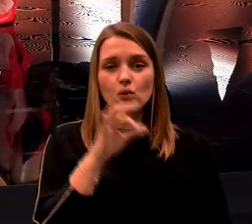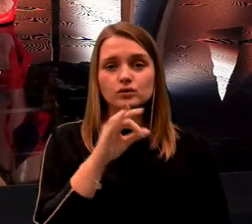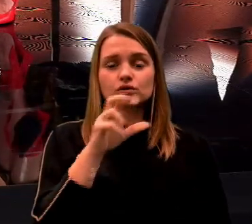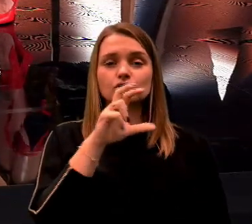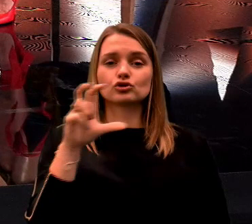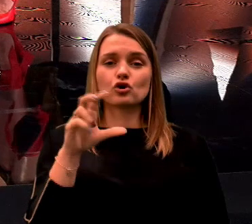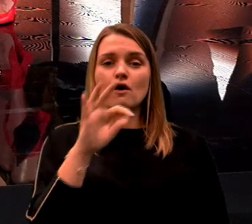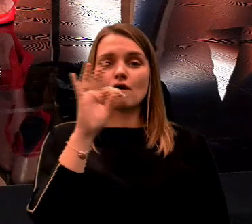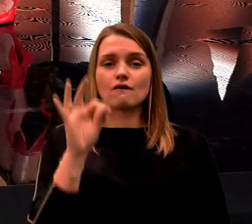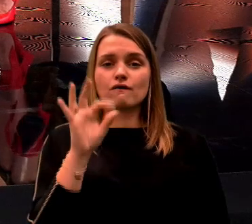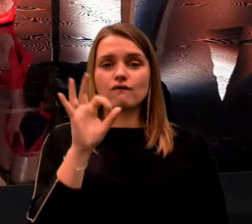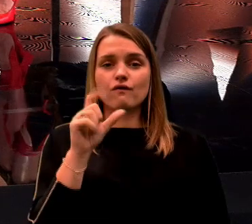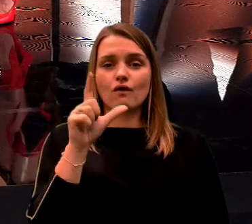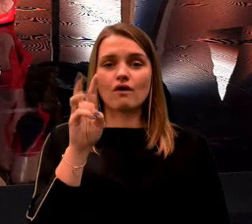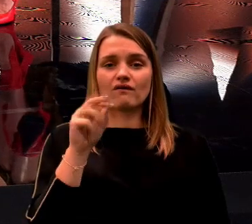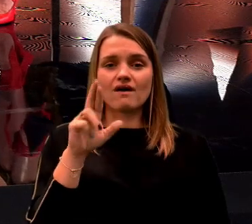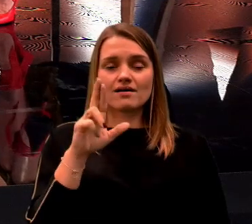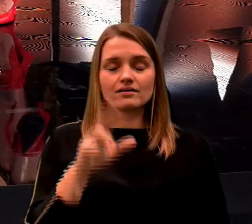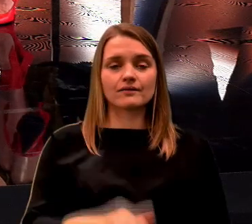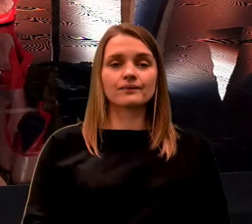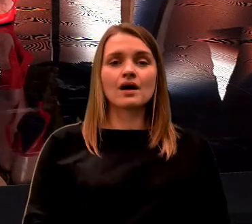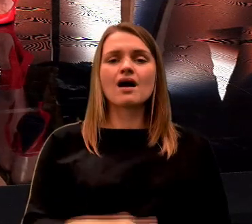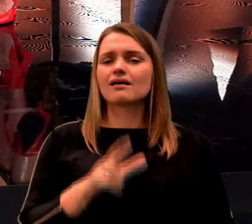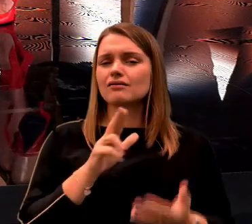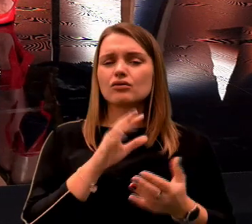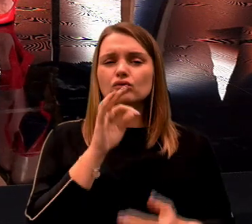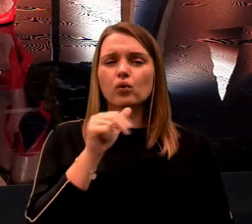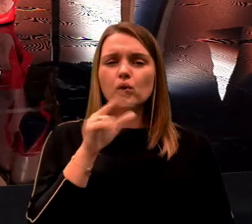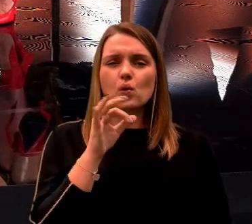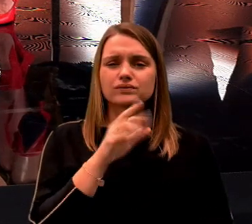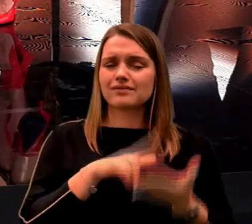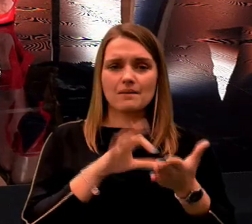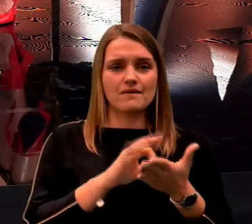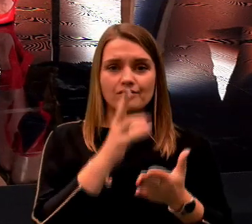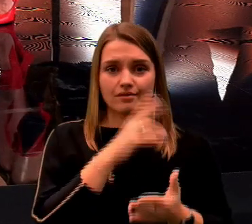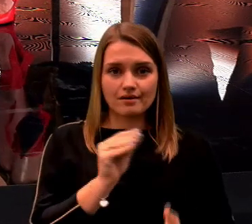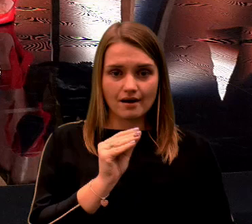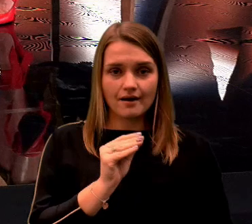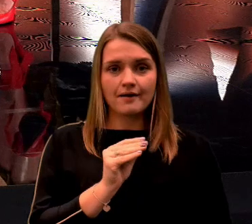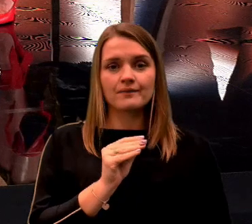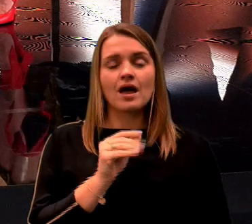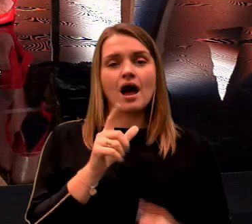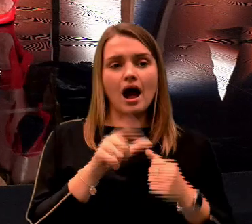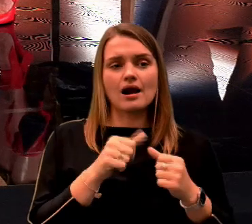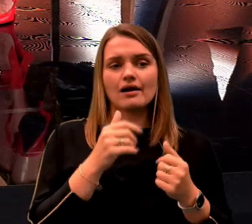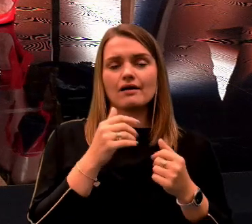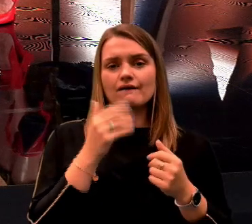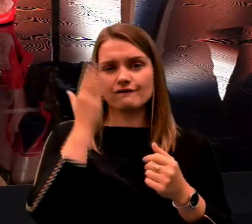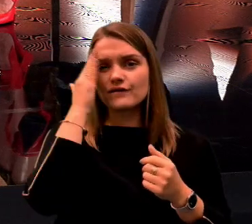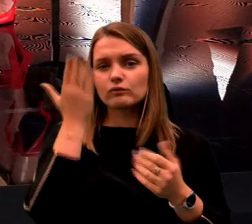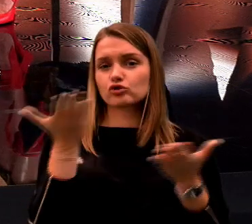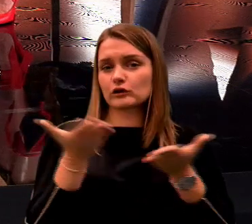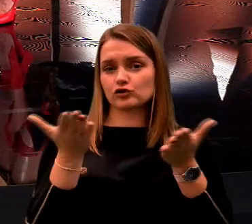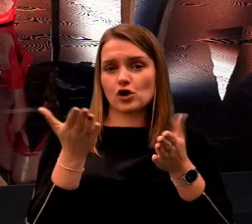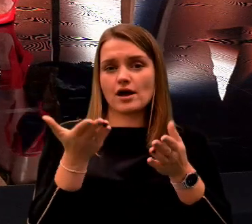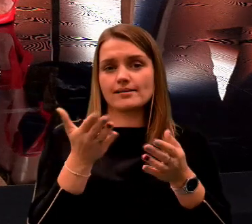Znaczy, turkusowi na pewno nie jesteśmy, ale wydaje mi się, że to jest jednak ten kierunek, w który chcemy iść. Jak zapewne wszyscy